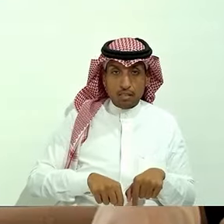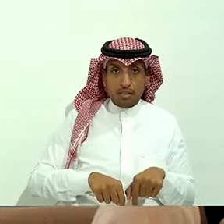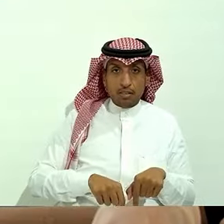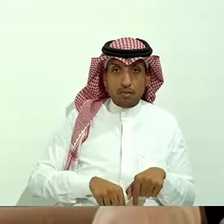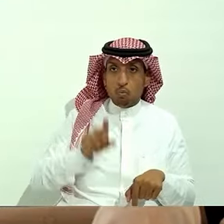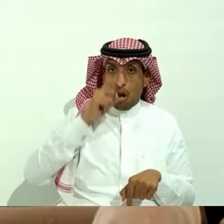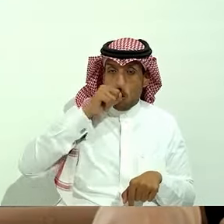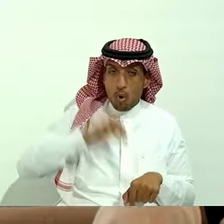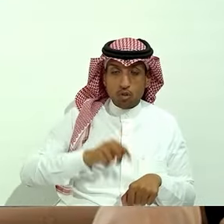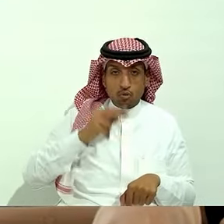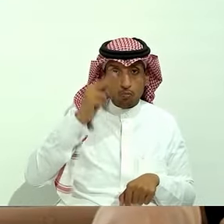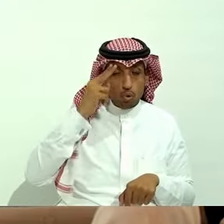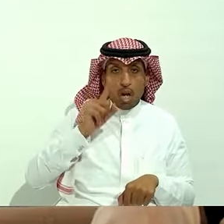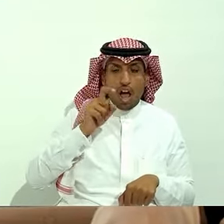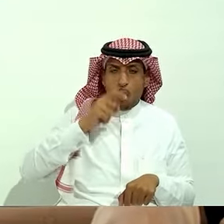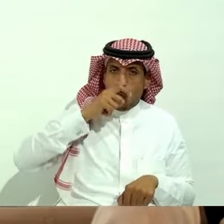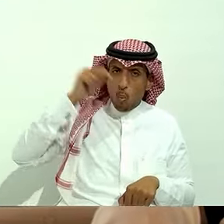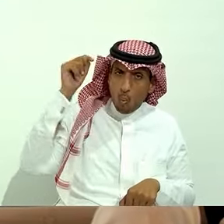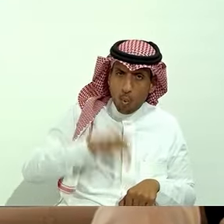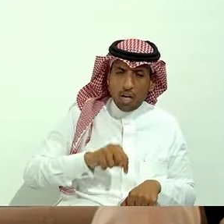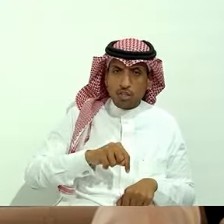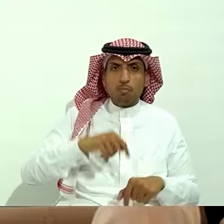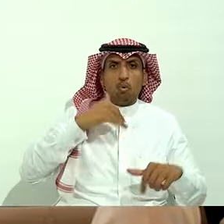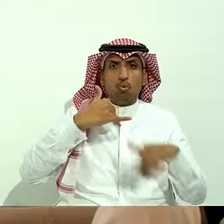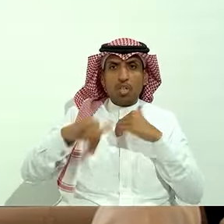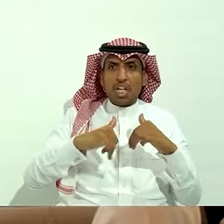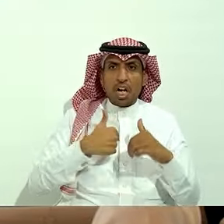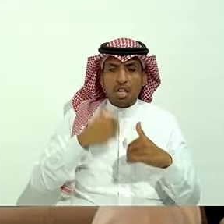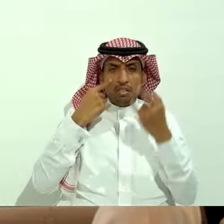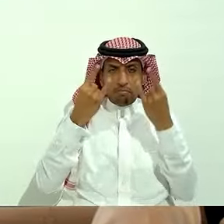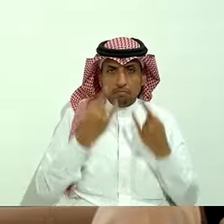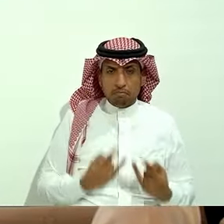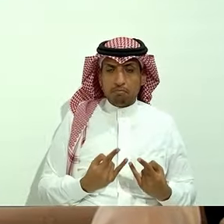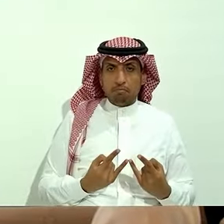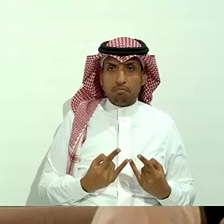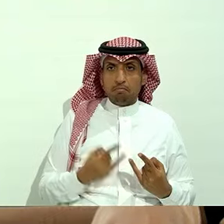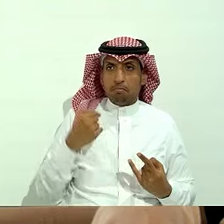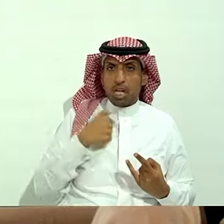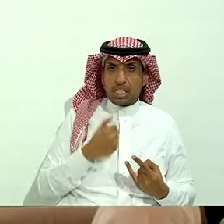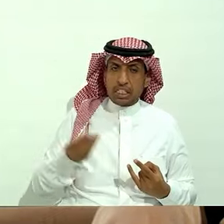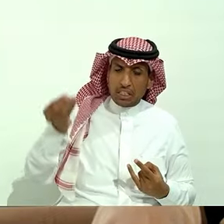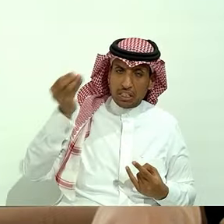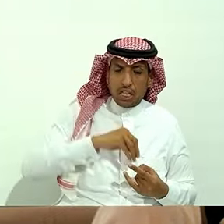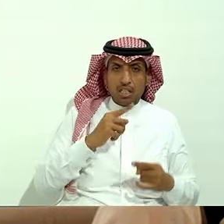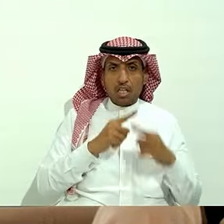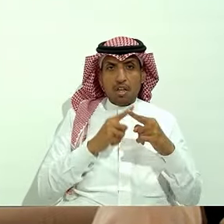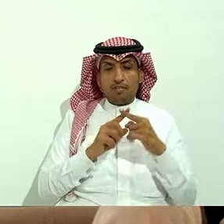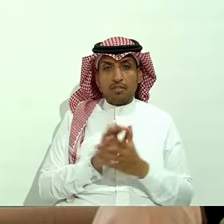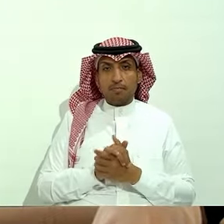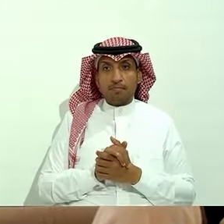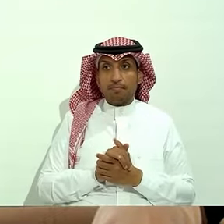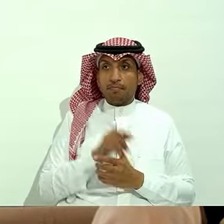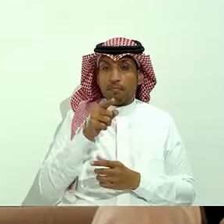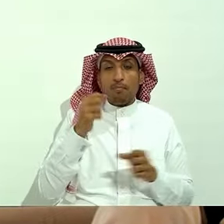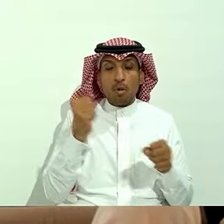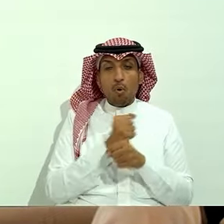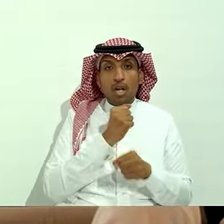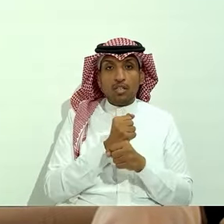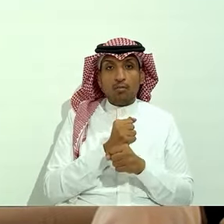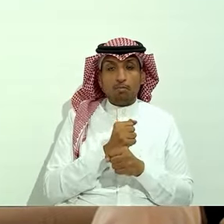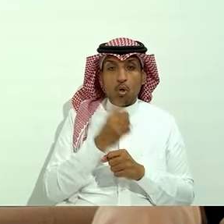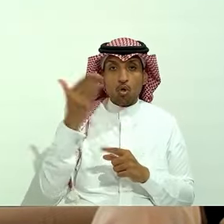واجب وطني نسويه، هو واجب وطني وهو وسيله ان احنا نجمل انفسنا، يعني احنا لنا قيمه مضافه كاشخاص. هو غير واجب وطني، احنا